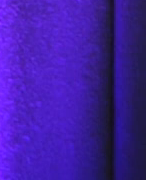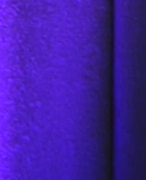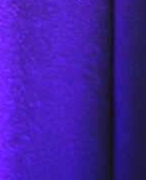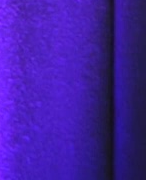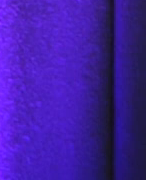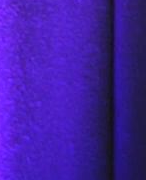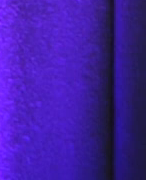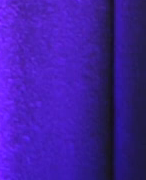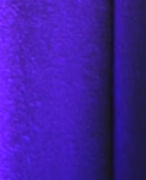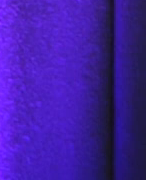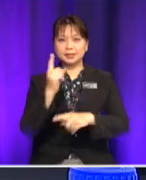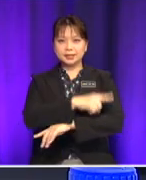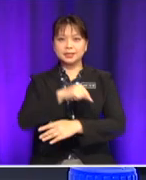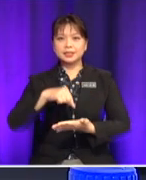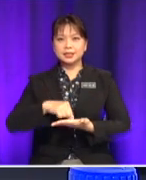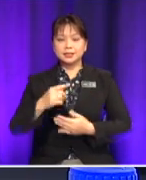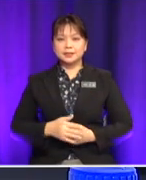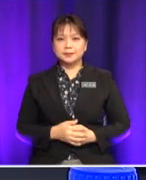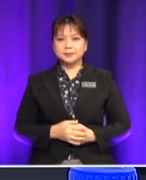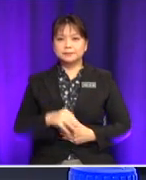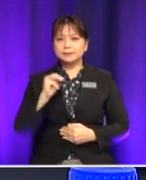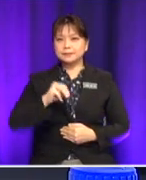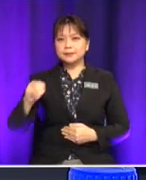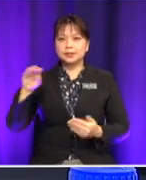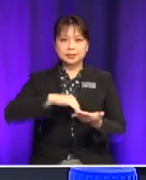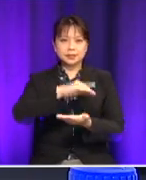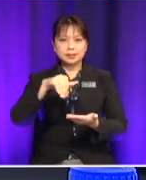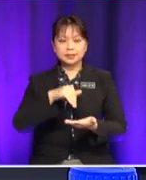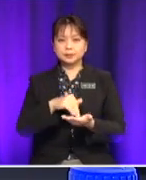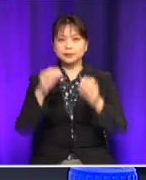isyarat kita kali ini Baiklah inilah Dia mau semua